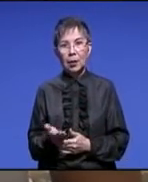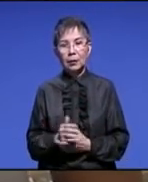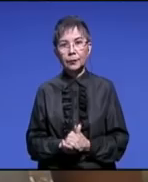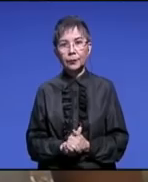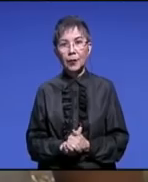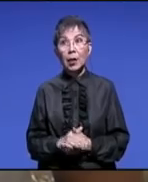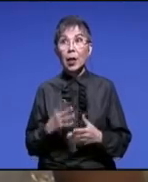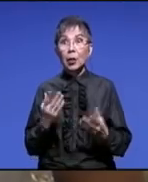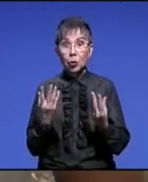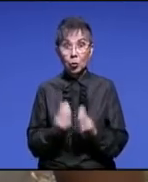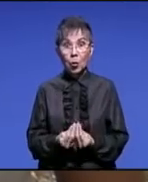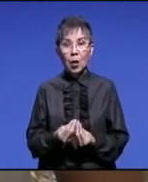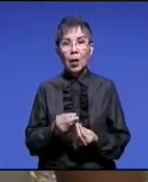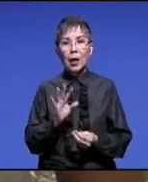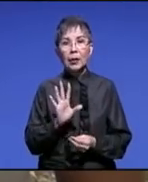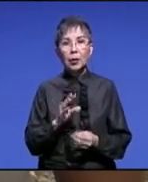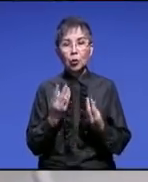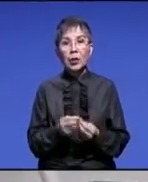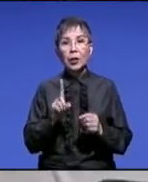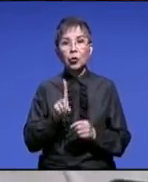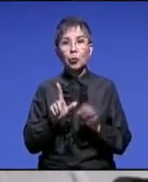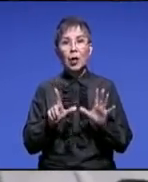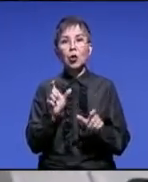kondisi meninggal. Jadi ada 5, semua total 17.